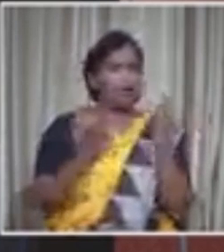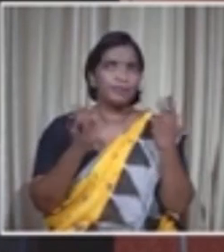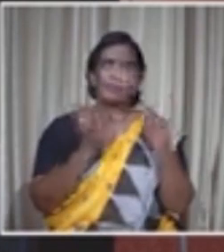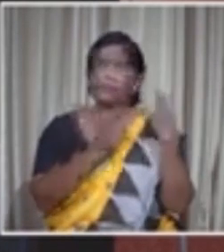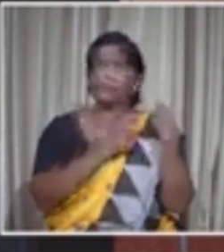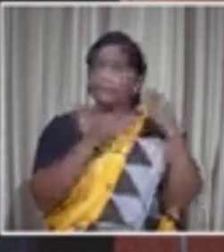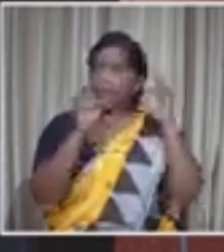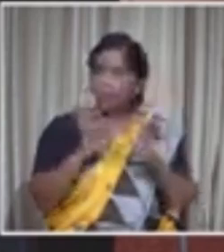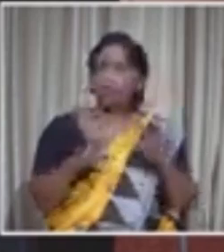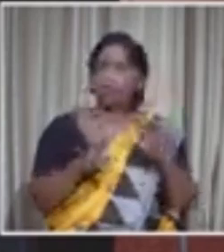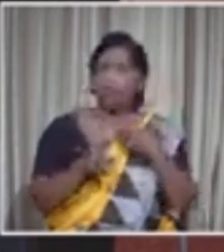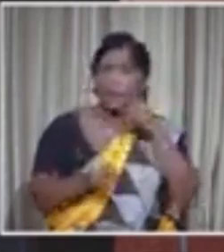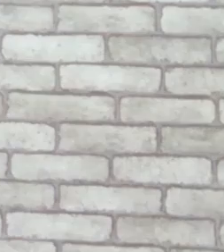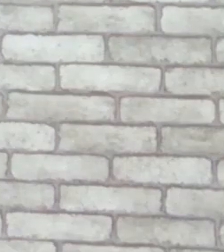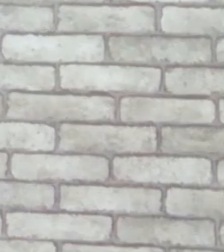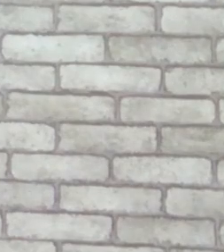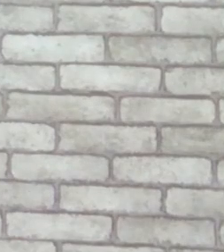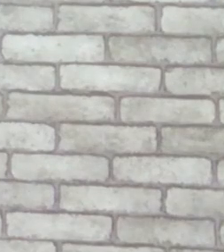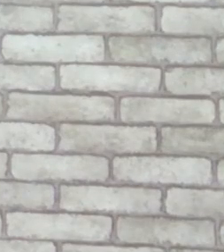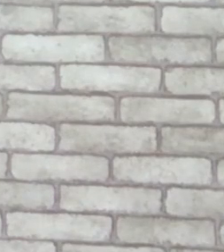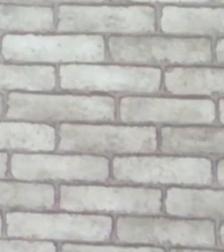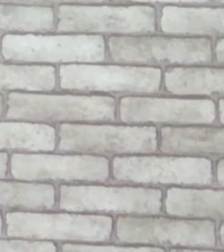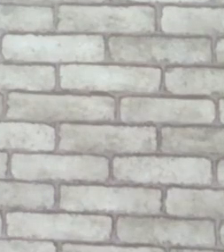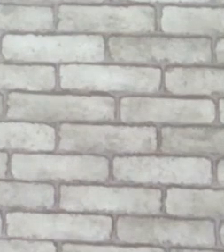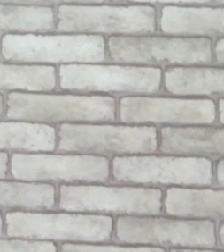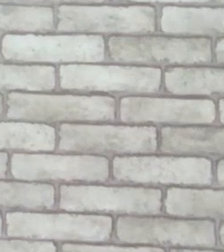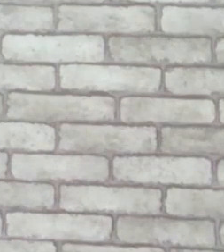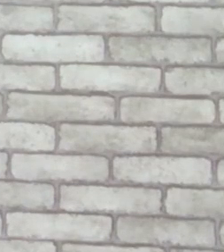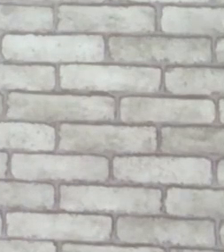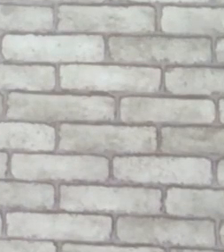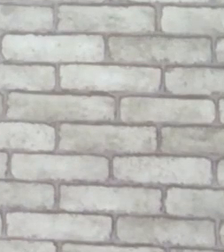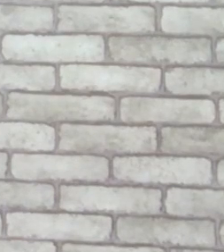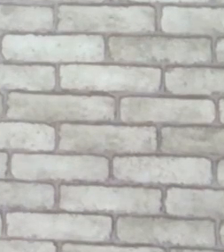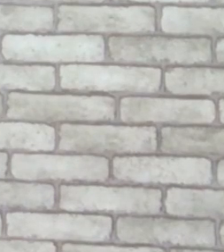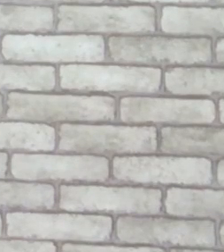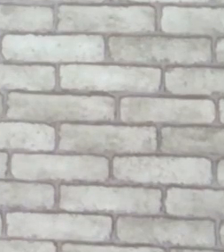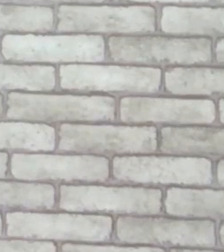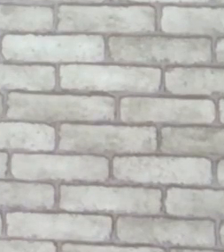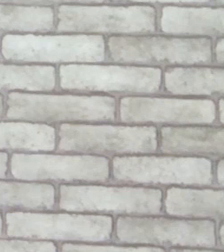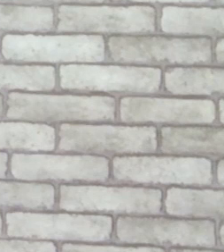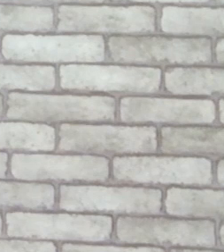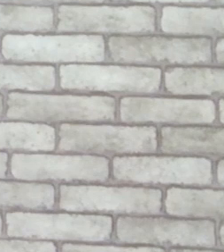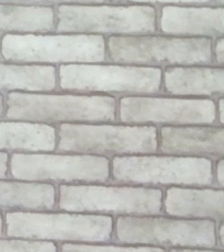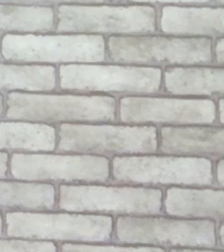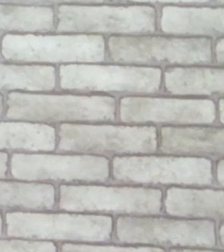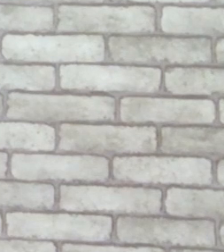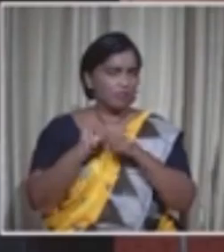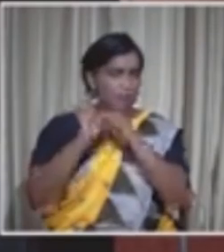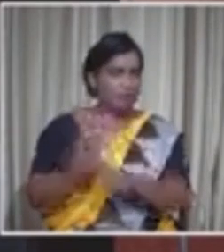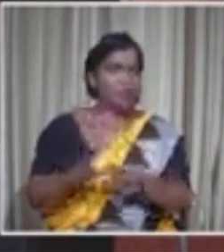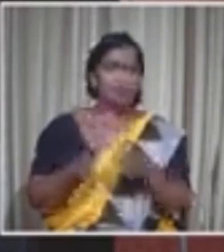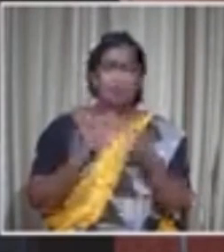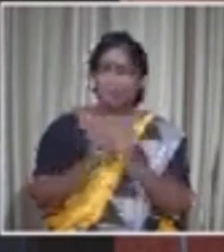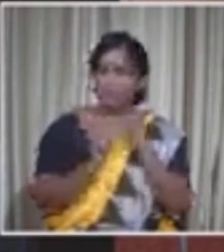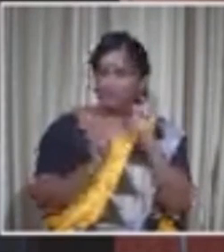இந்த பணிகளையும் அவர்கள் மீதான இந்த அடாவடிகளையும் புரிகிறதா? இங்க போராடுற தமிழ் சிங்கள இளைஞர்கள்கிட்ட நான் ஒரு கோரிக்கை வைக்கிறேன் அப்படின்னு சொல்லிட்டு ஒரு விஷயம் சொல்லியிருந்தாரு.